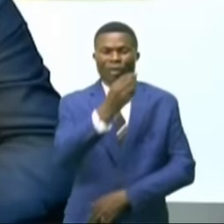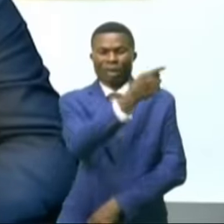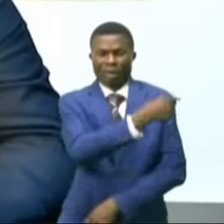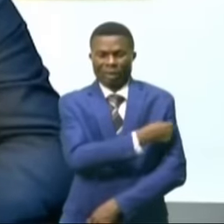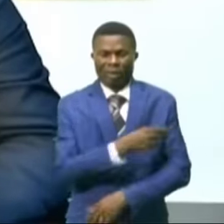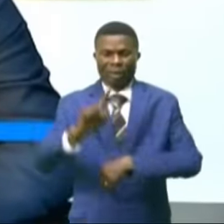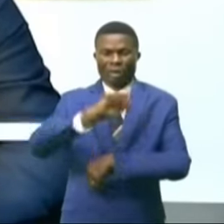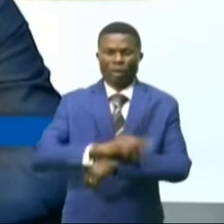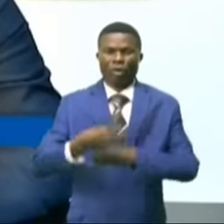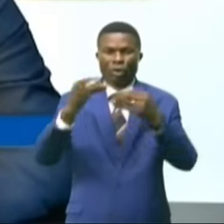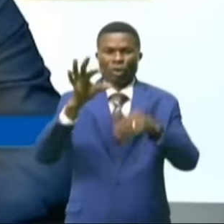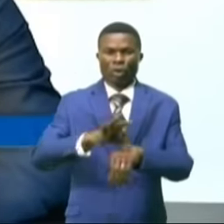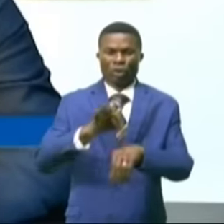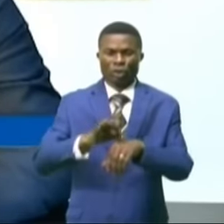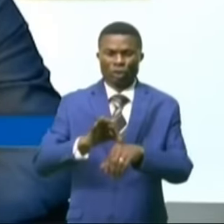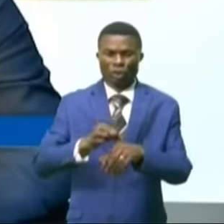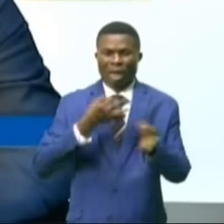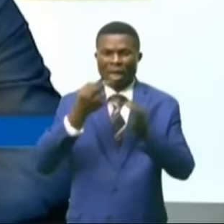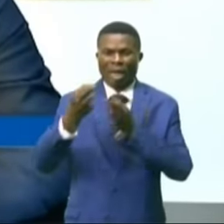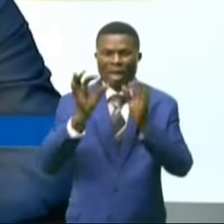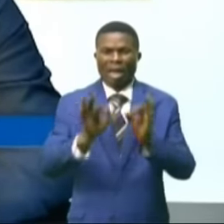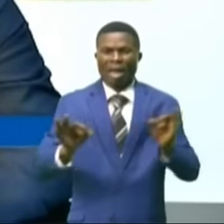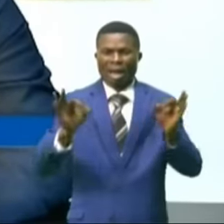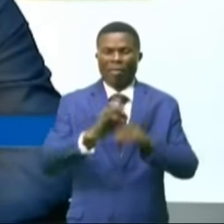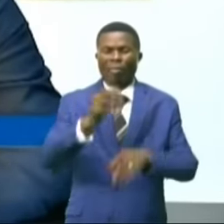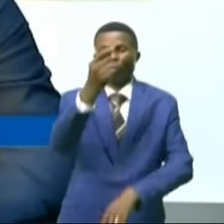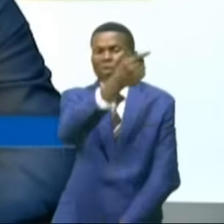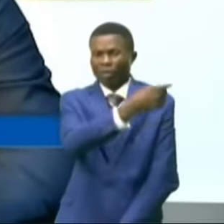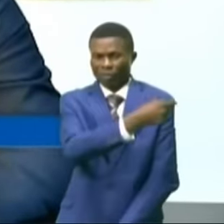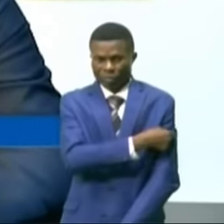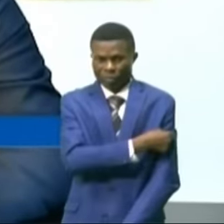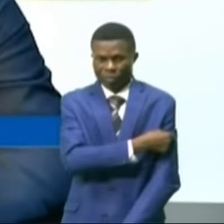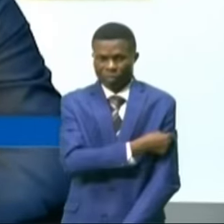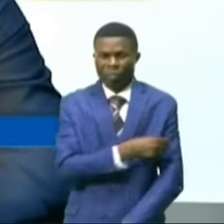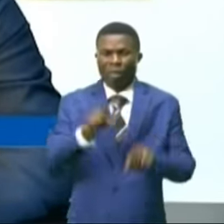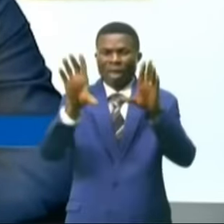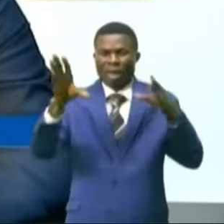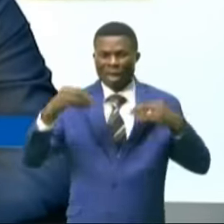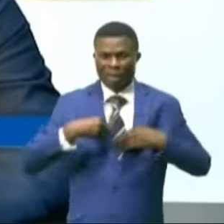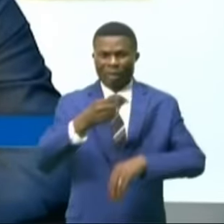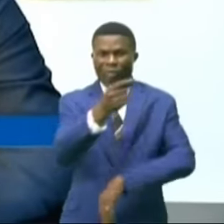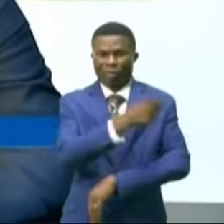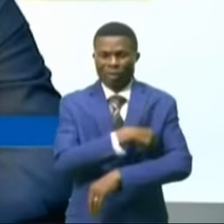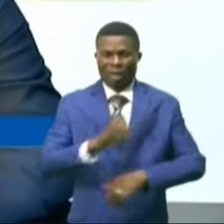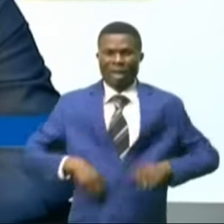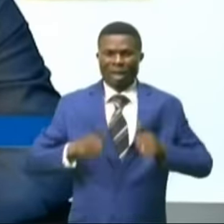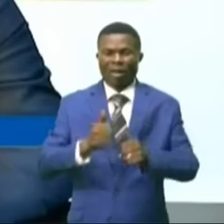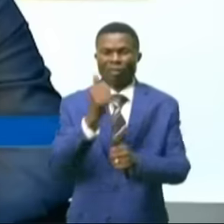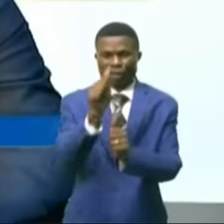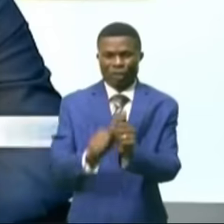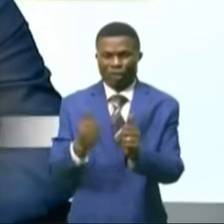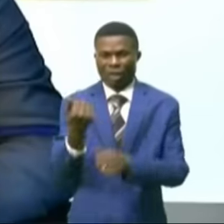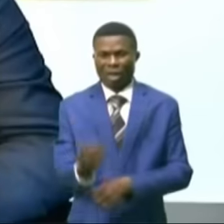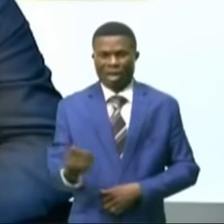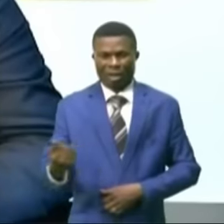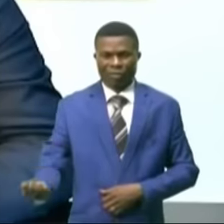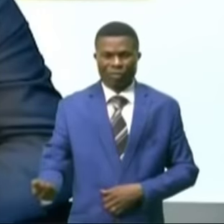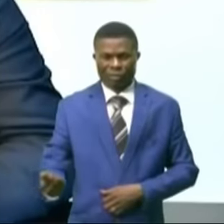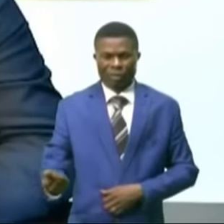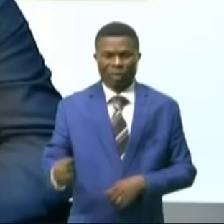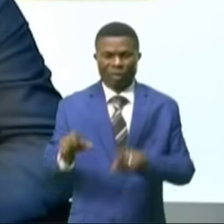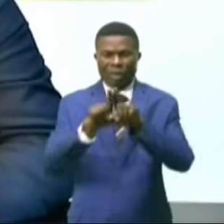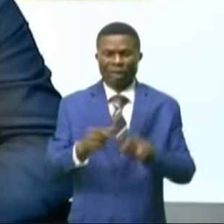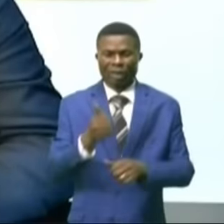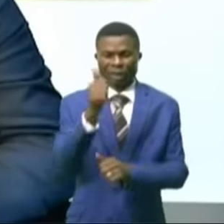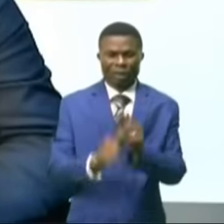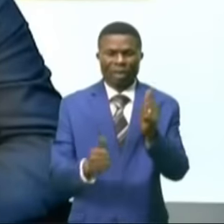une opportunité de communiquer sur l'importance des vaccins et de la vaccination dans la vie de chaque enfant en particulier et de chaque